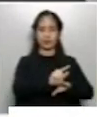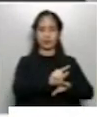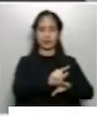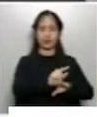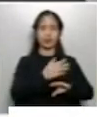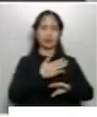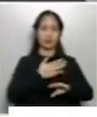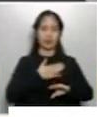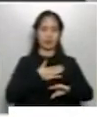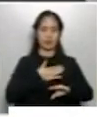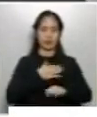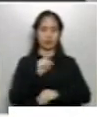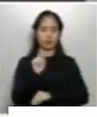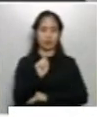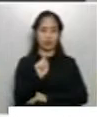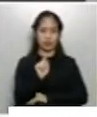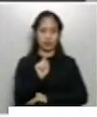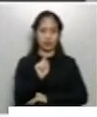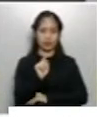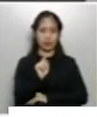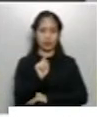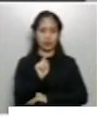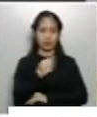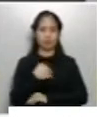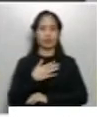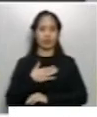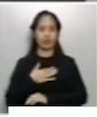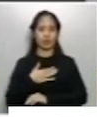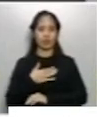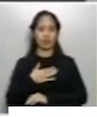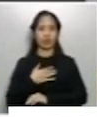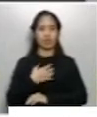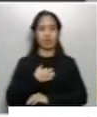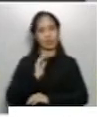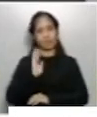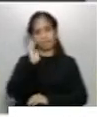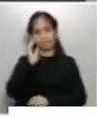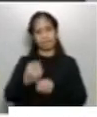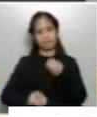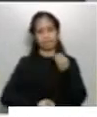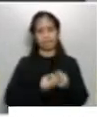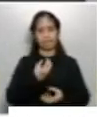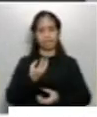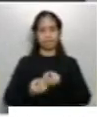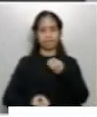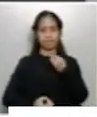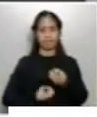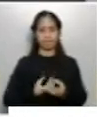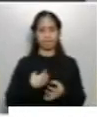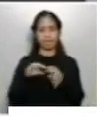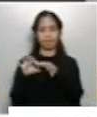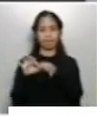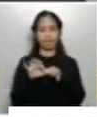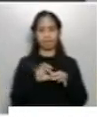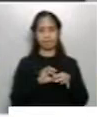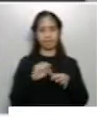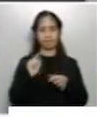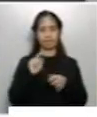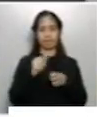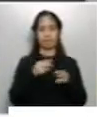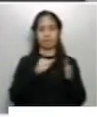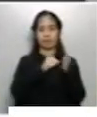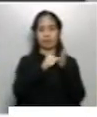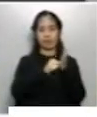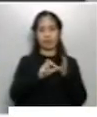ผมเองต้องขอร่วมแสดงความคิดเห็นเกี่ยวกับการแก้ไขร่